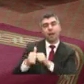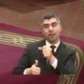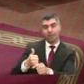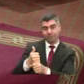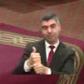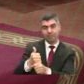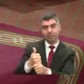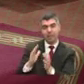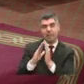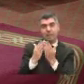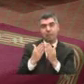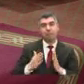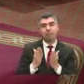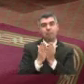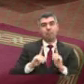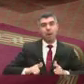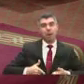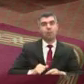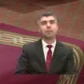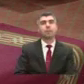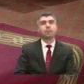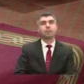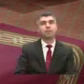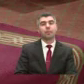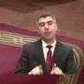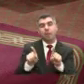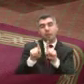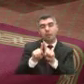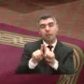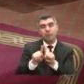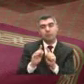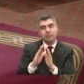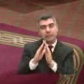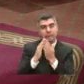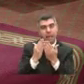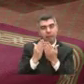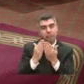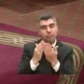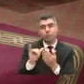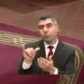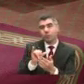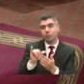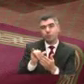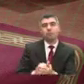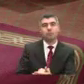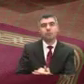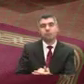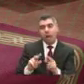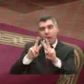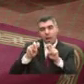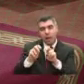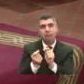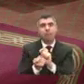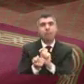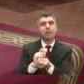سنة. هذا المنهاج، على اساس هذا المنهاج تم اعاده النظر في واحد المراجعه شامله للكتب